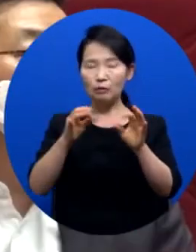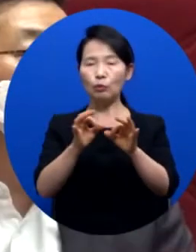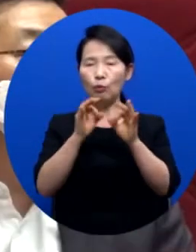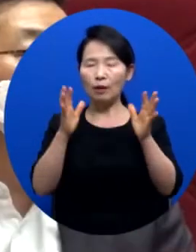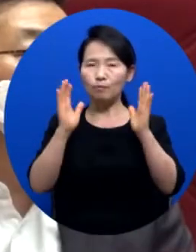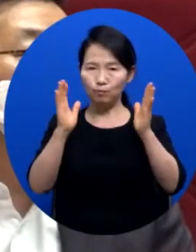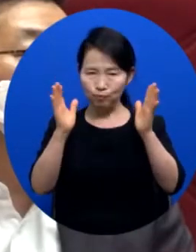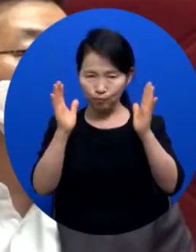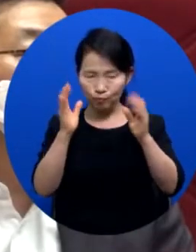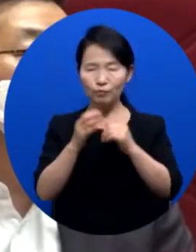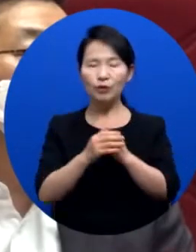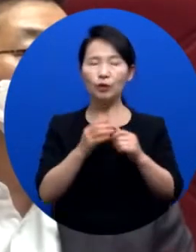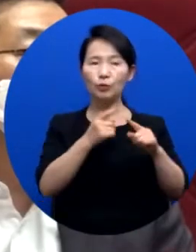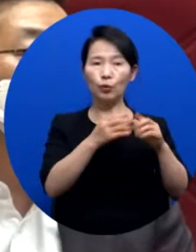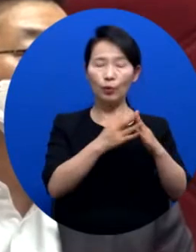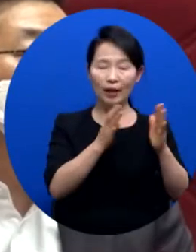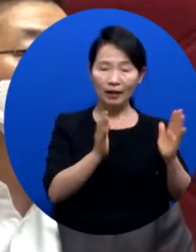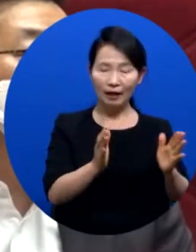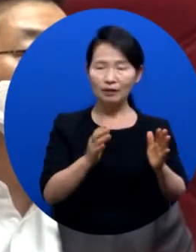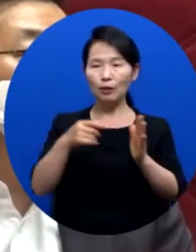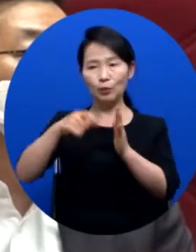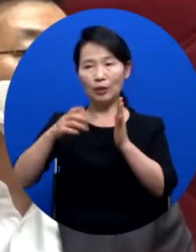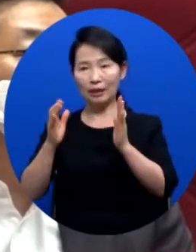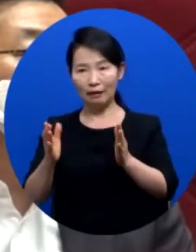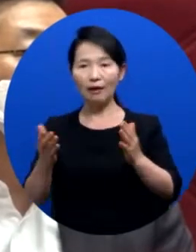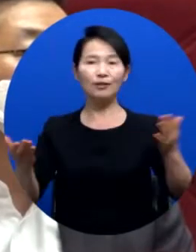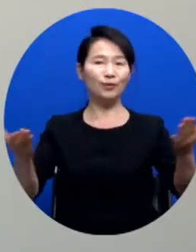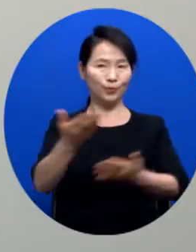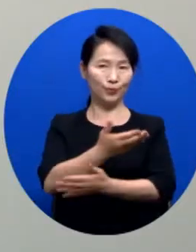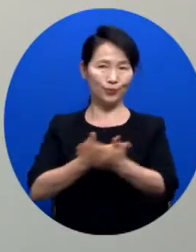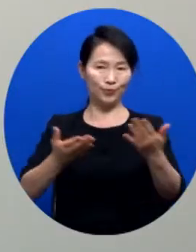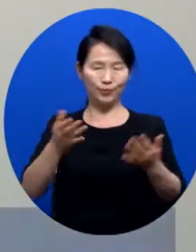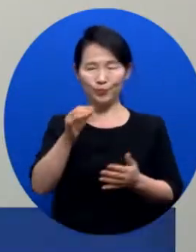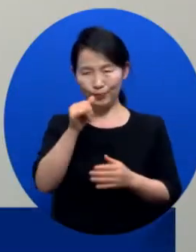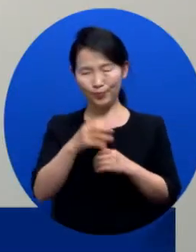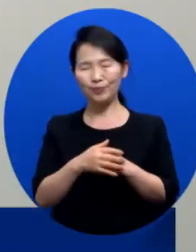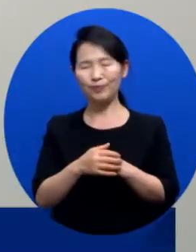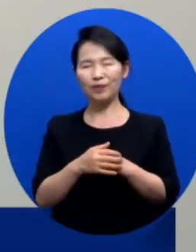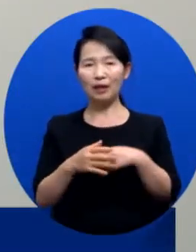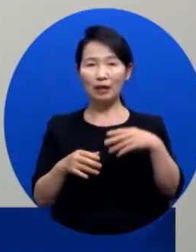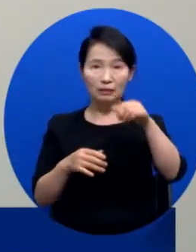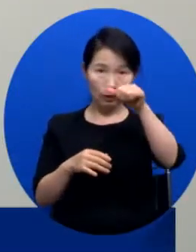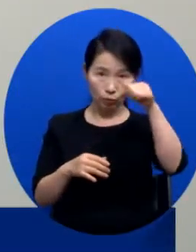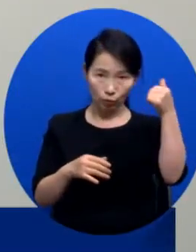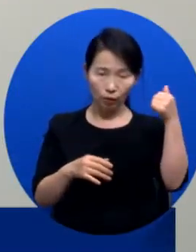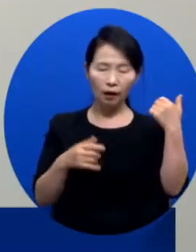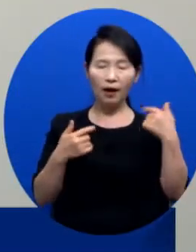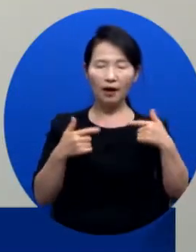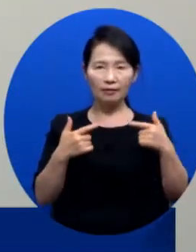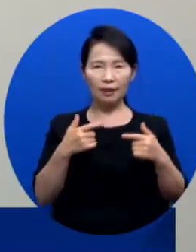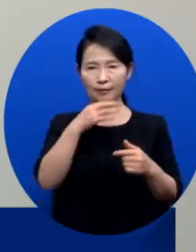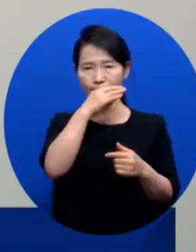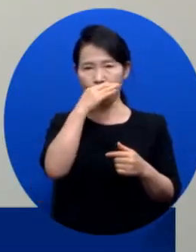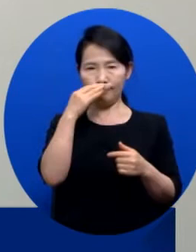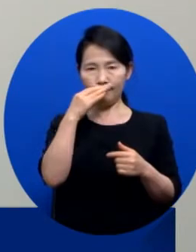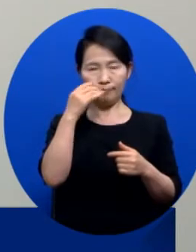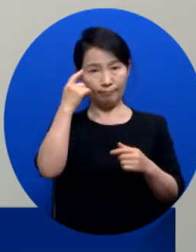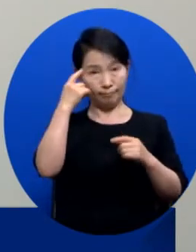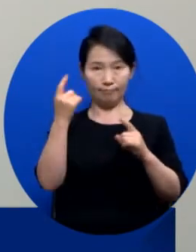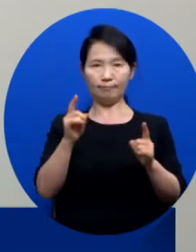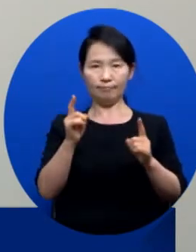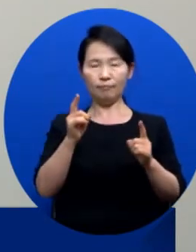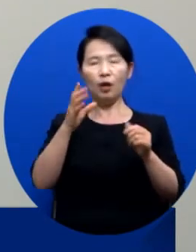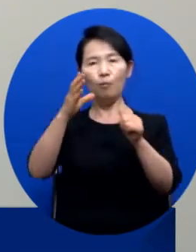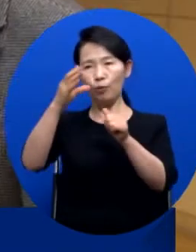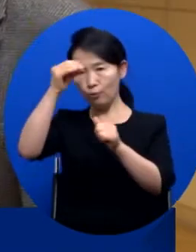교회 간, 교단 간 교류를 이어가고 있습니다. 장로는 항상 긴장하고 항상 모델이